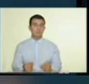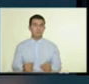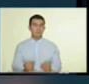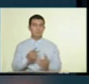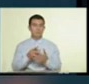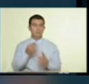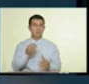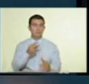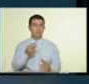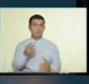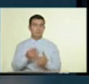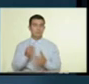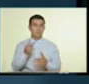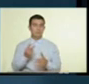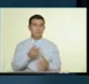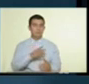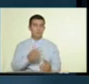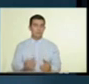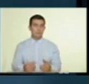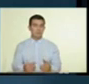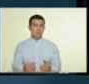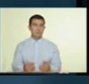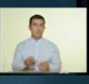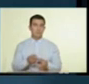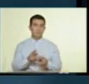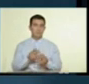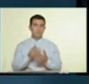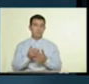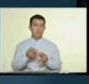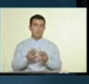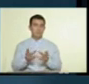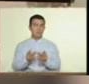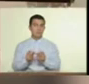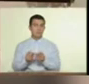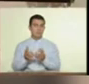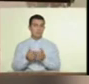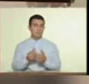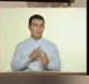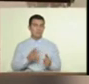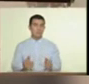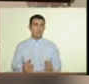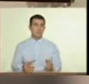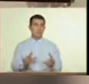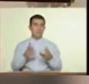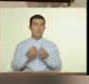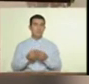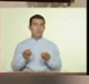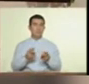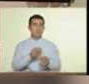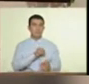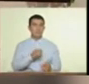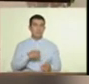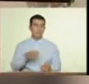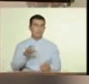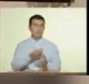barobar 2 ekan. Mana bu tenglamani ham ishlab oldik. Qolgan tenglamalarni yana